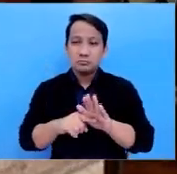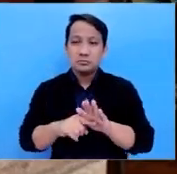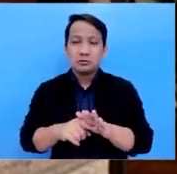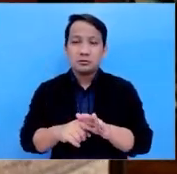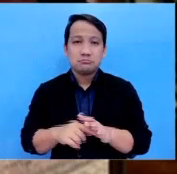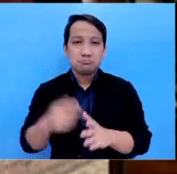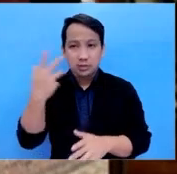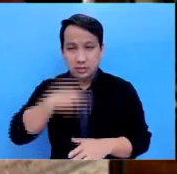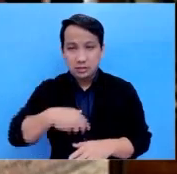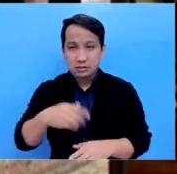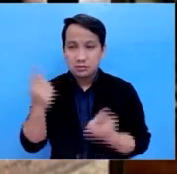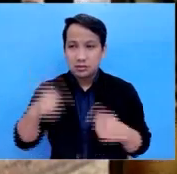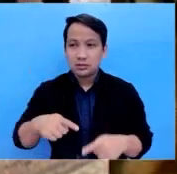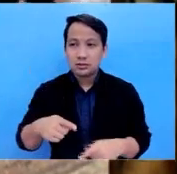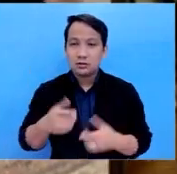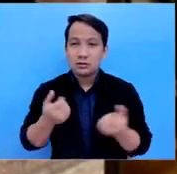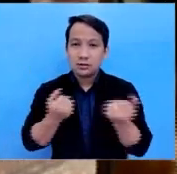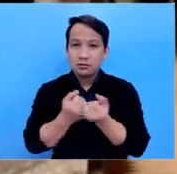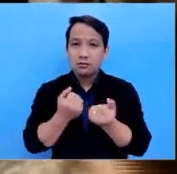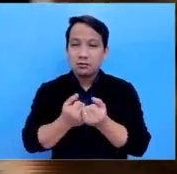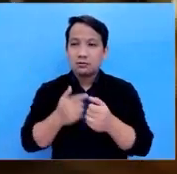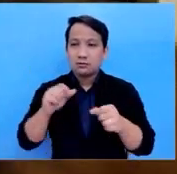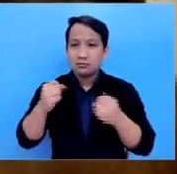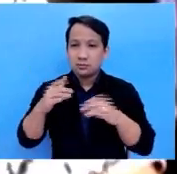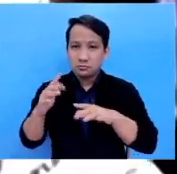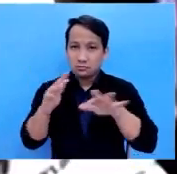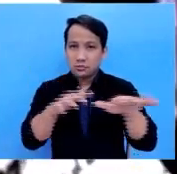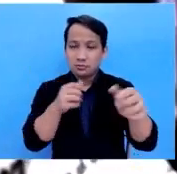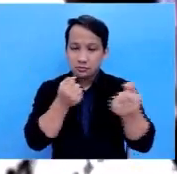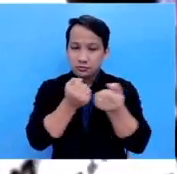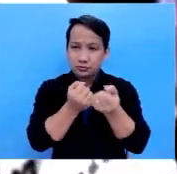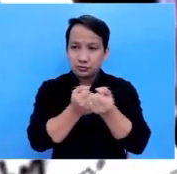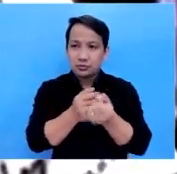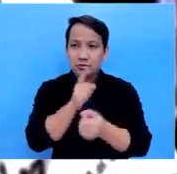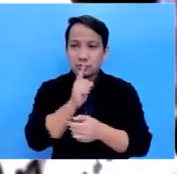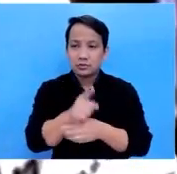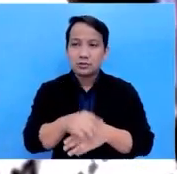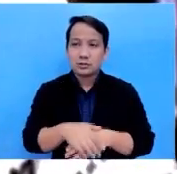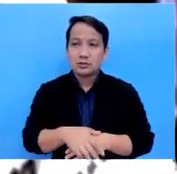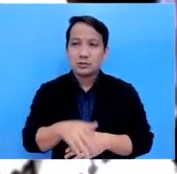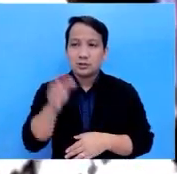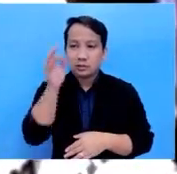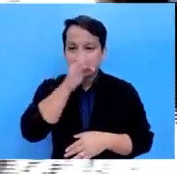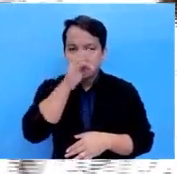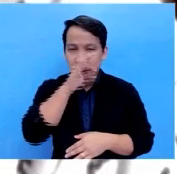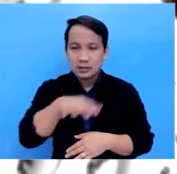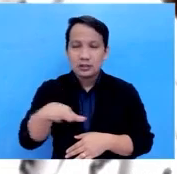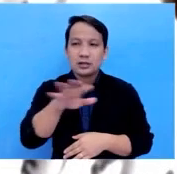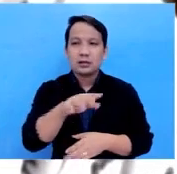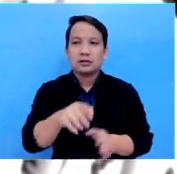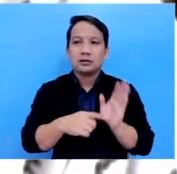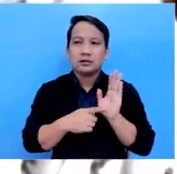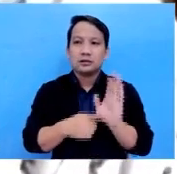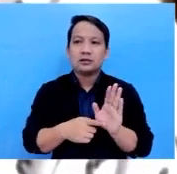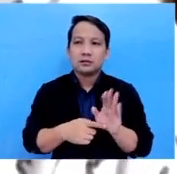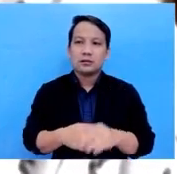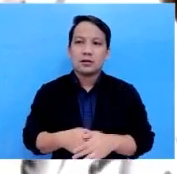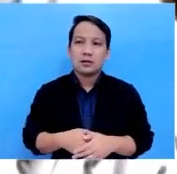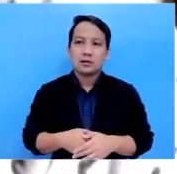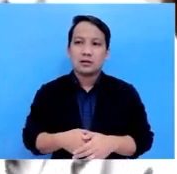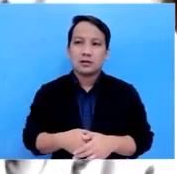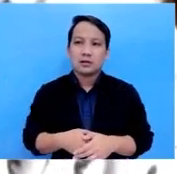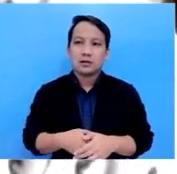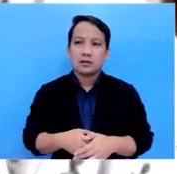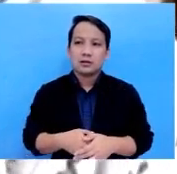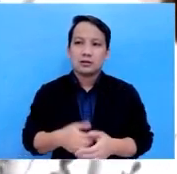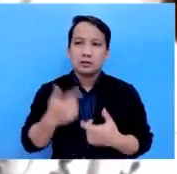syempre, magiging loyal ang marami sa mga ito. Na totoo lang, ang mga Pilipino naman kasi, they will side